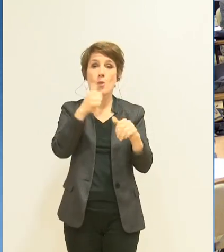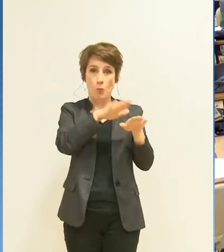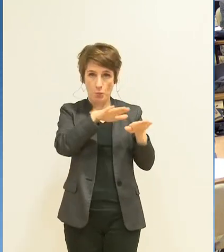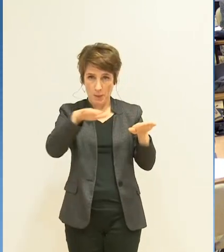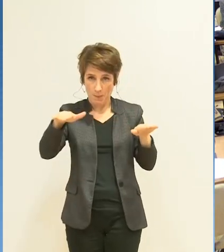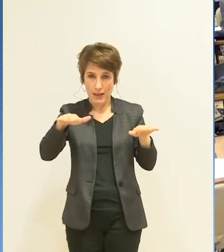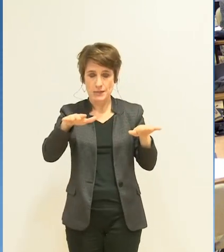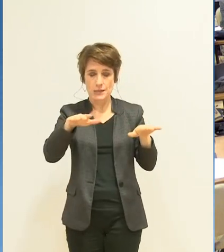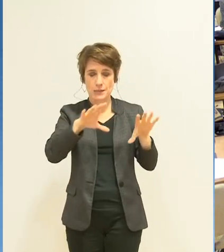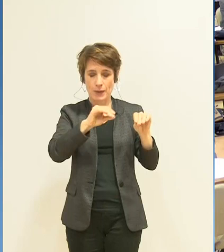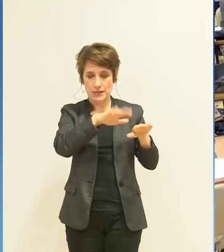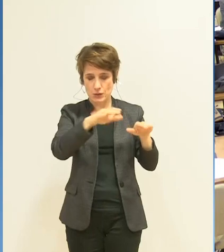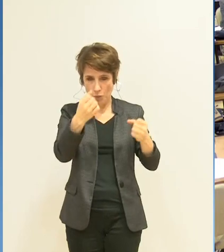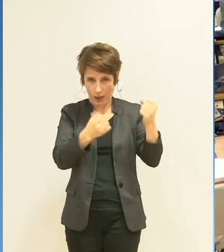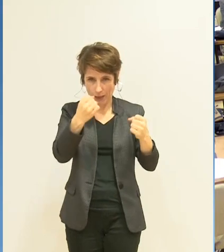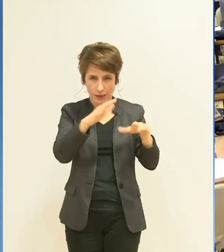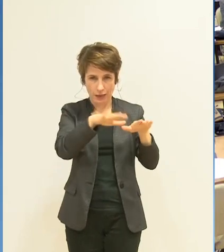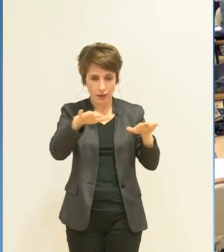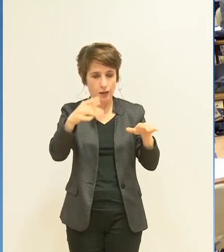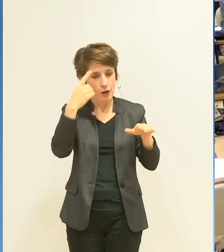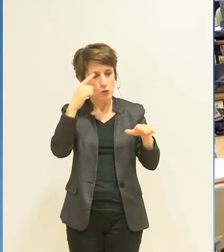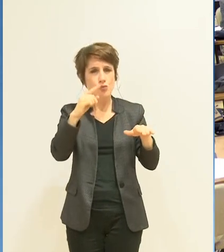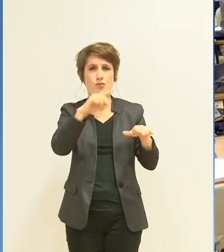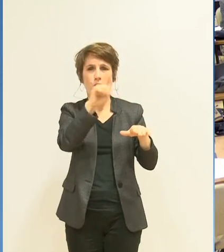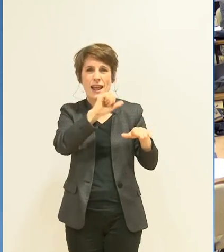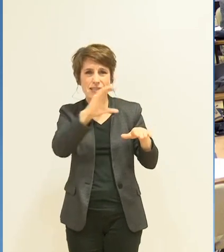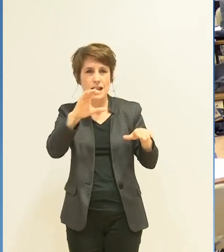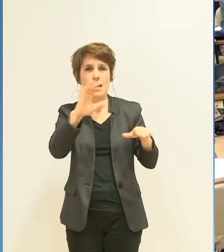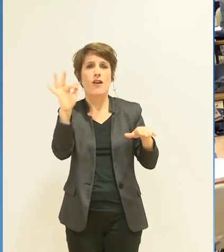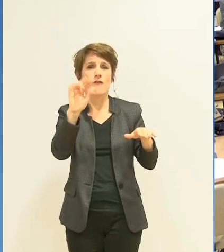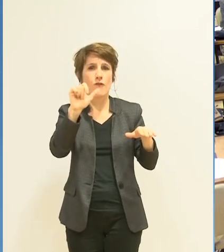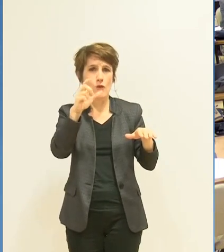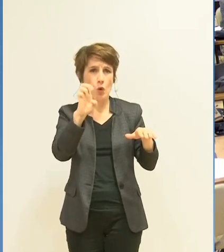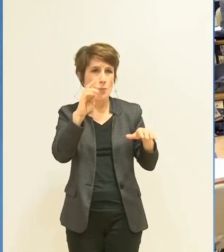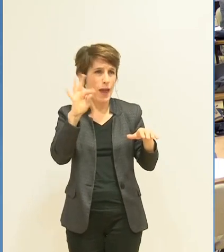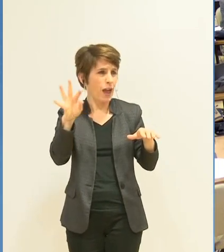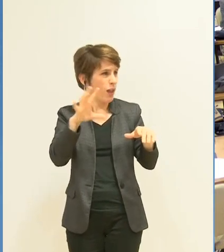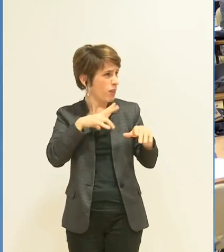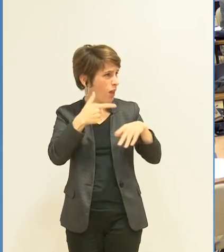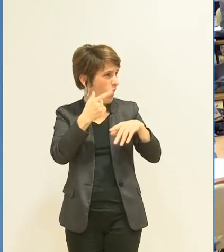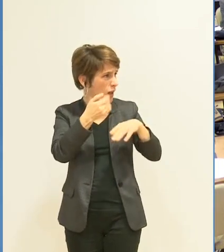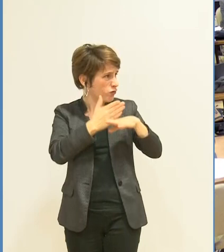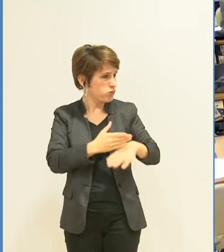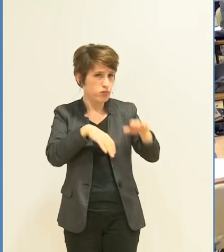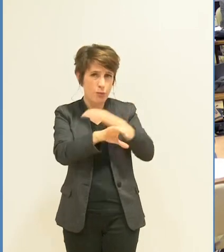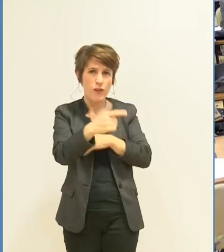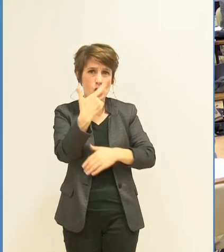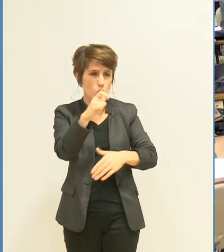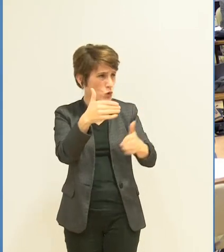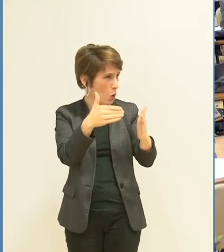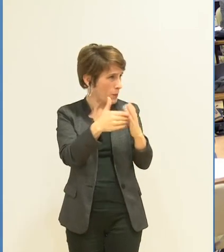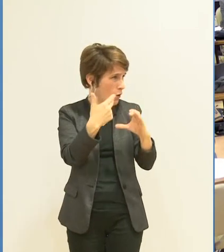zac flaubert ou nous approvisionnons 200000 euros voire la délibération du 14 mai 2018